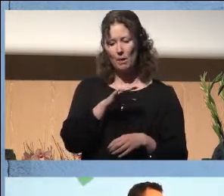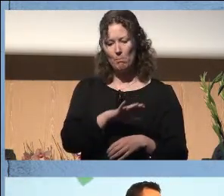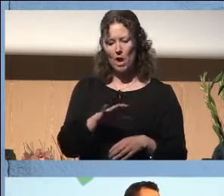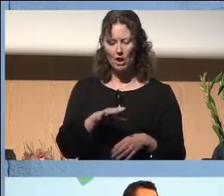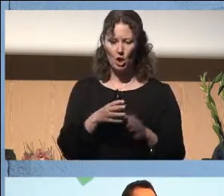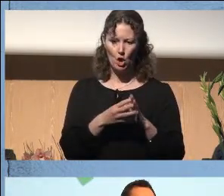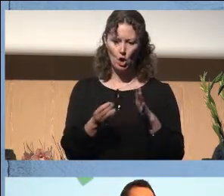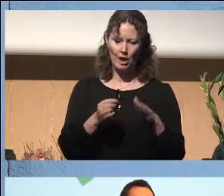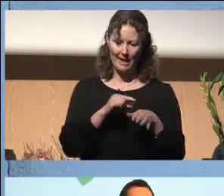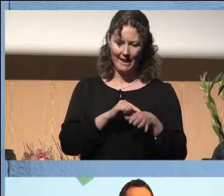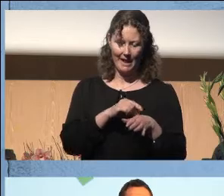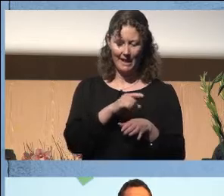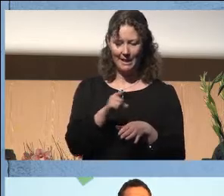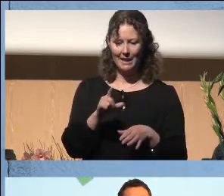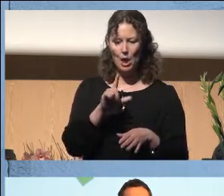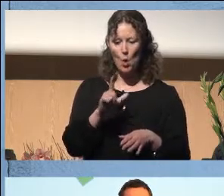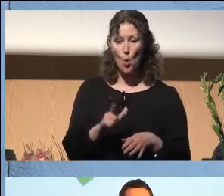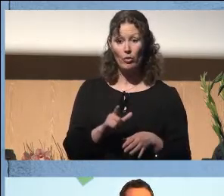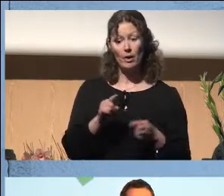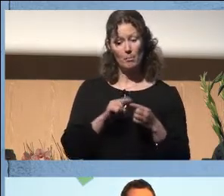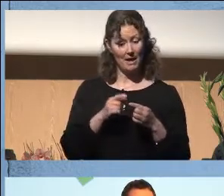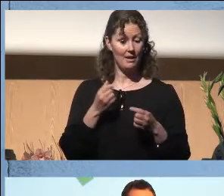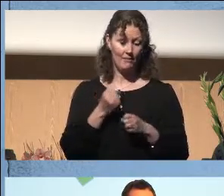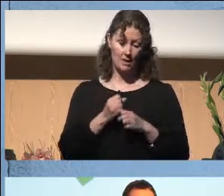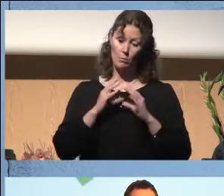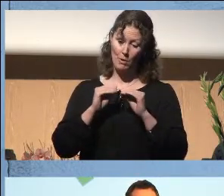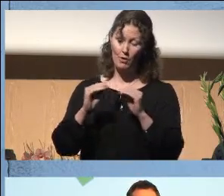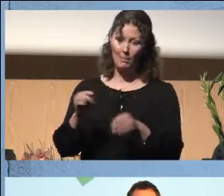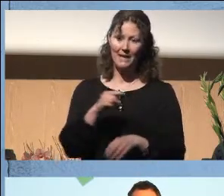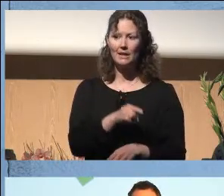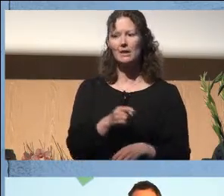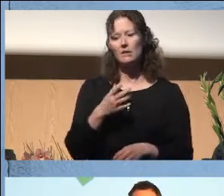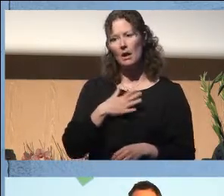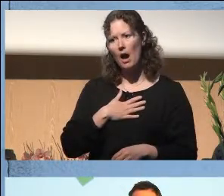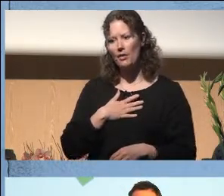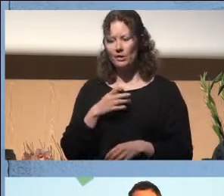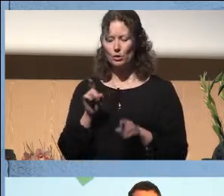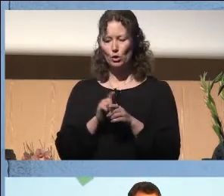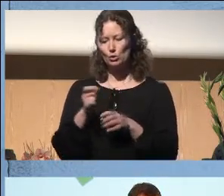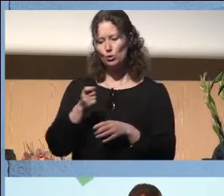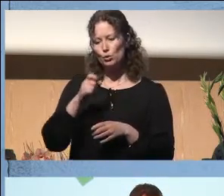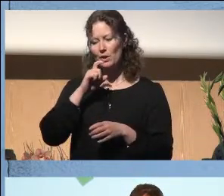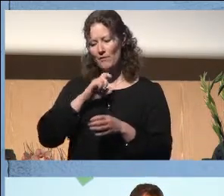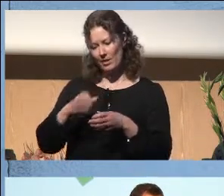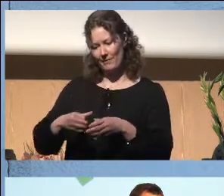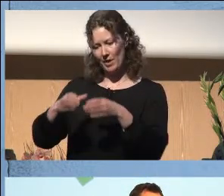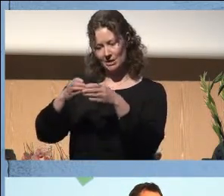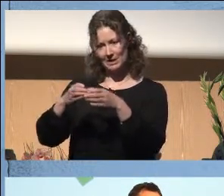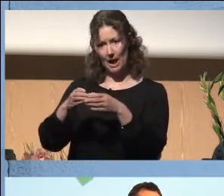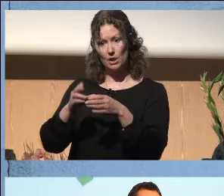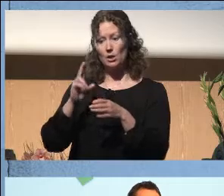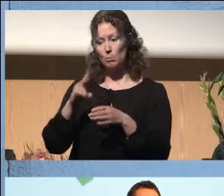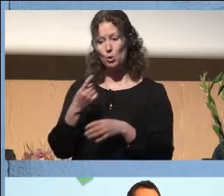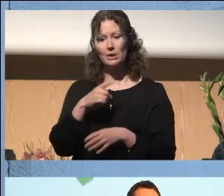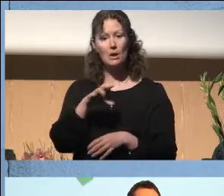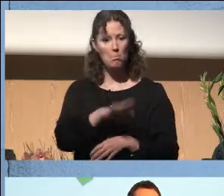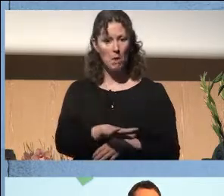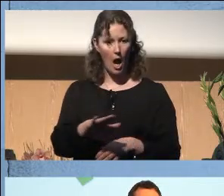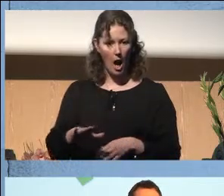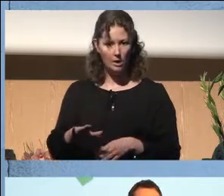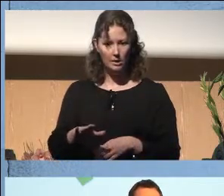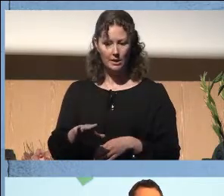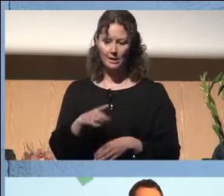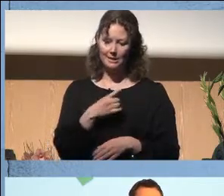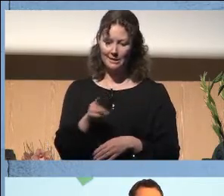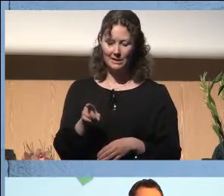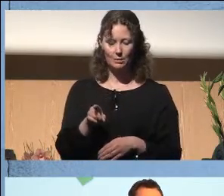deras enormt stora förbättring, det var att man hade en liten sockervattenflaska man använde till barn. Som man droppade